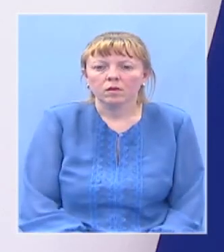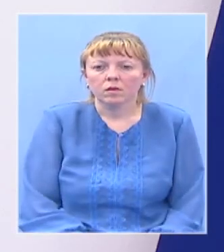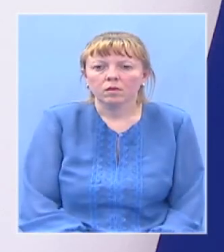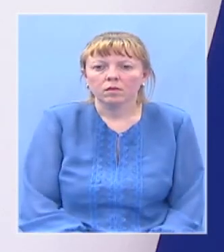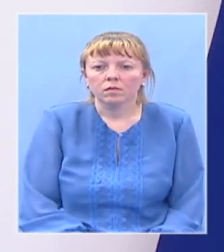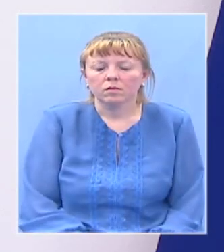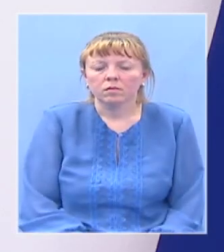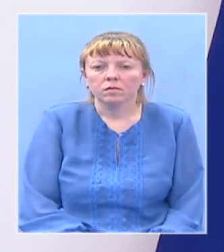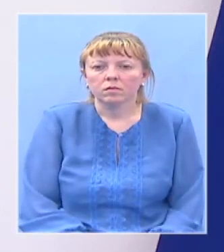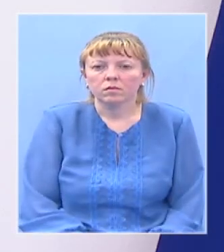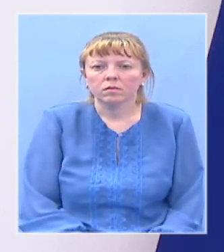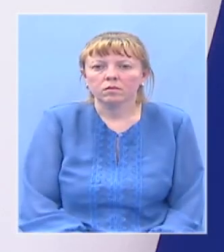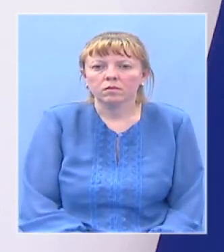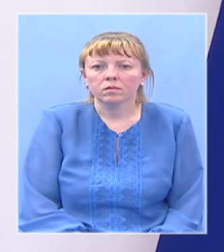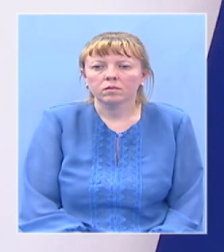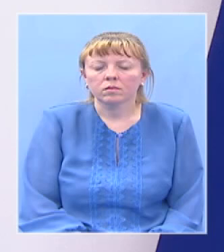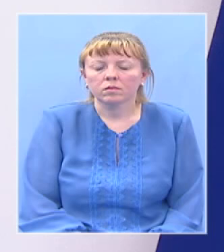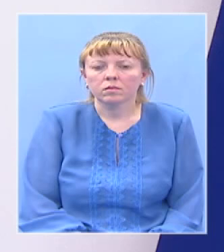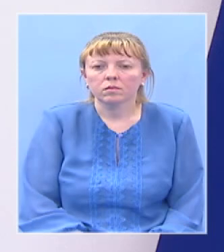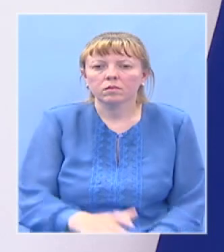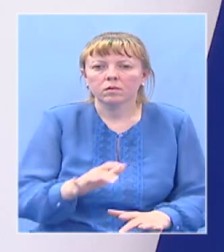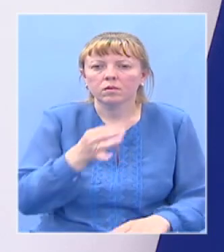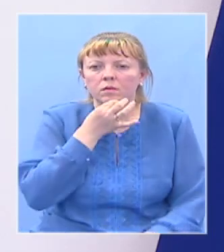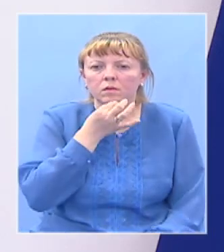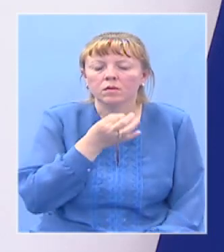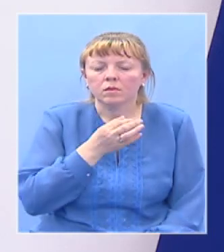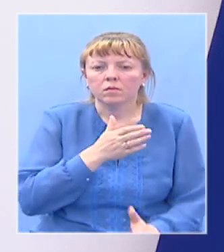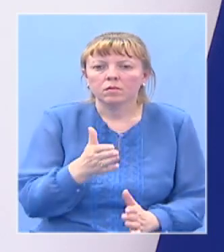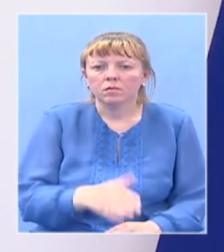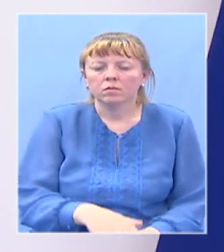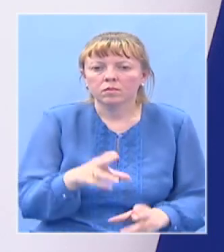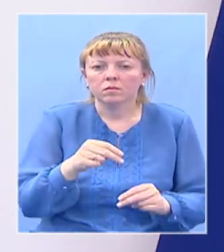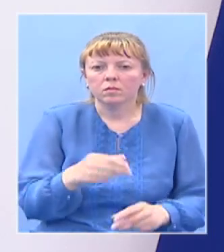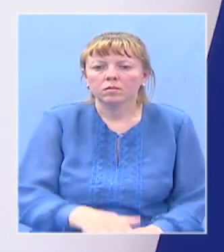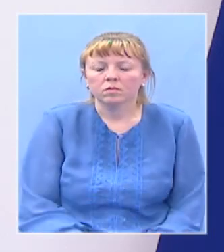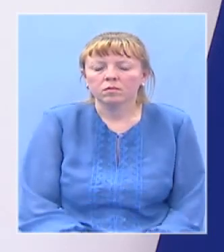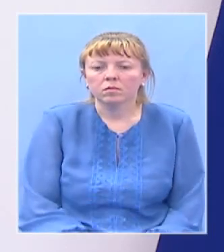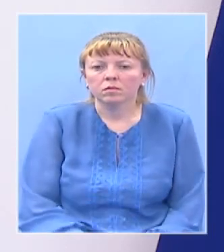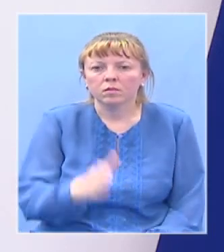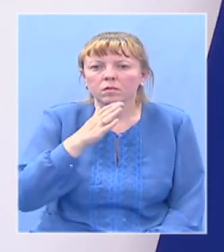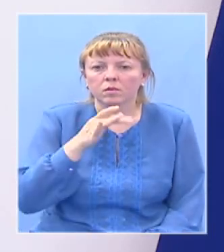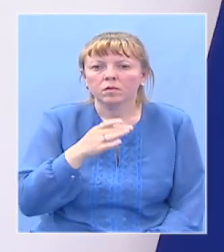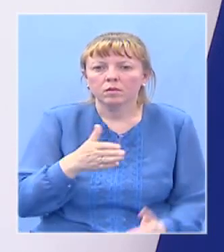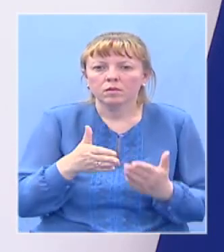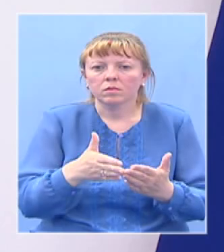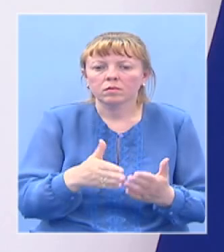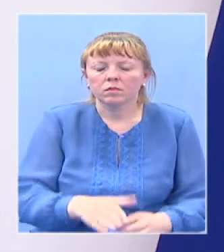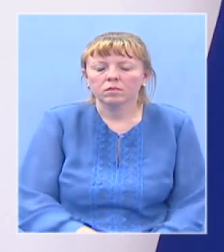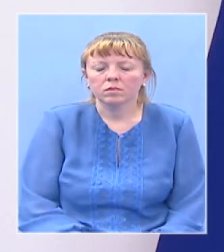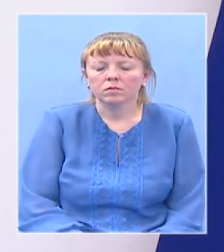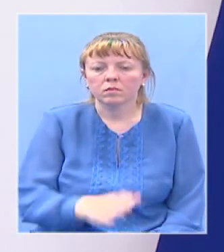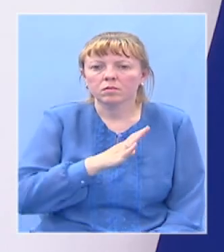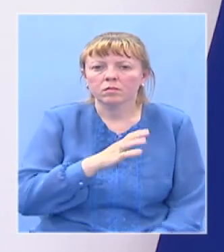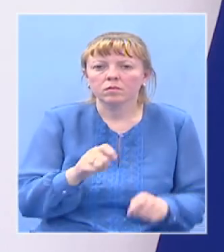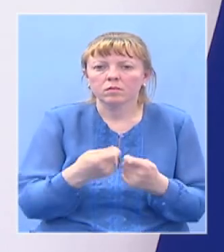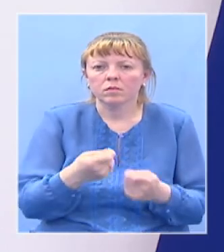нас так скажем не зарегистрировано в установ порядке получается это водные транспорты вот часто встречаем